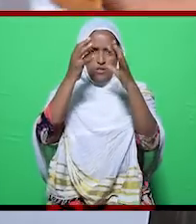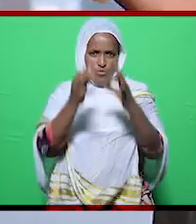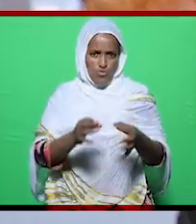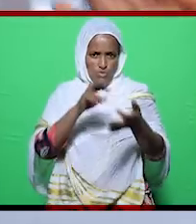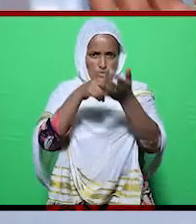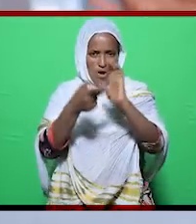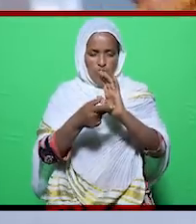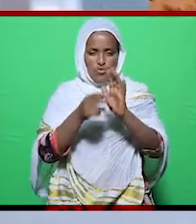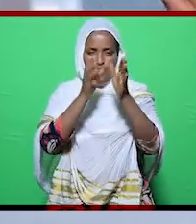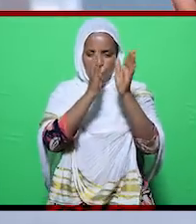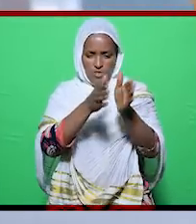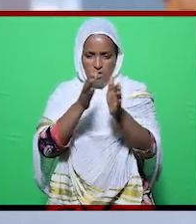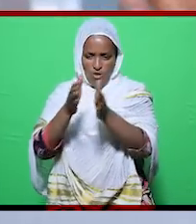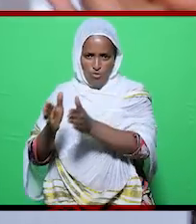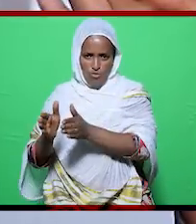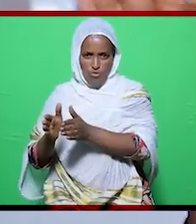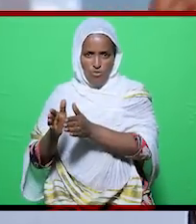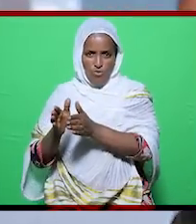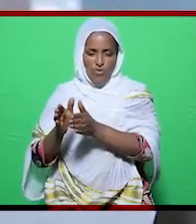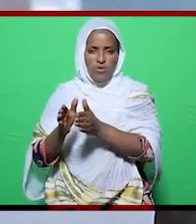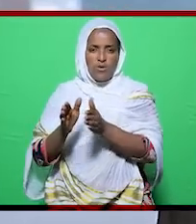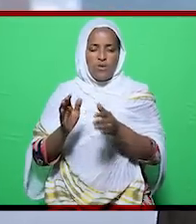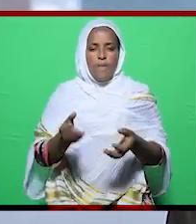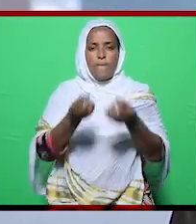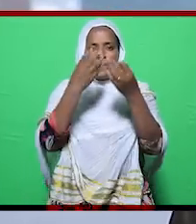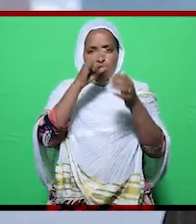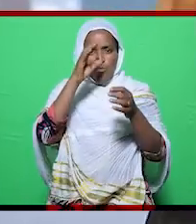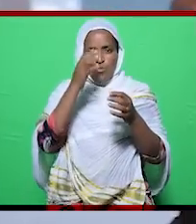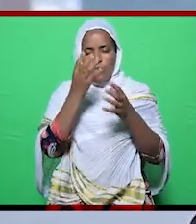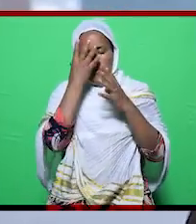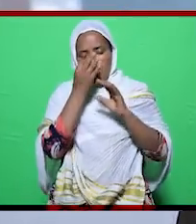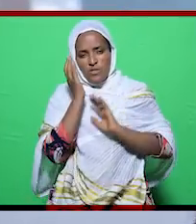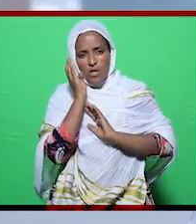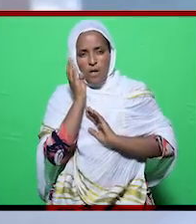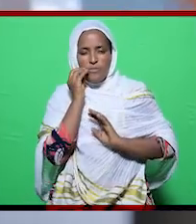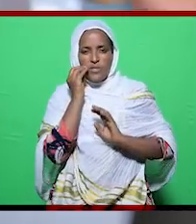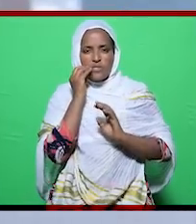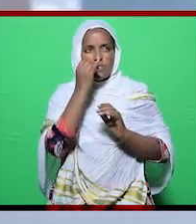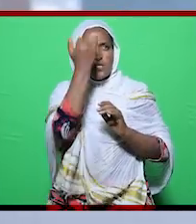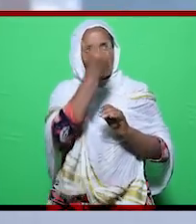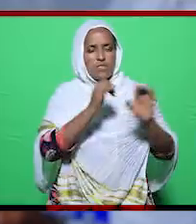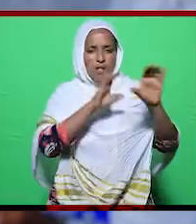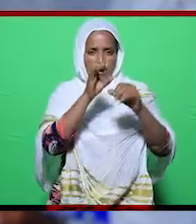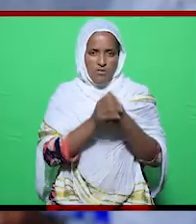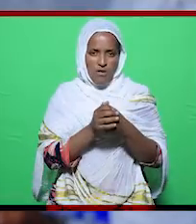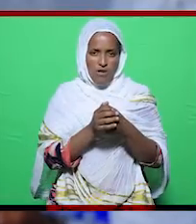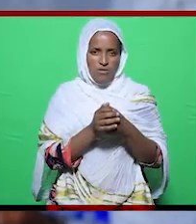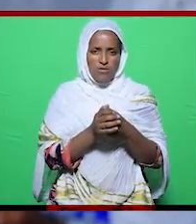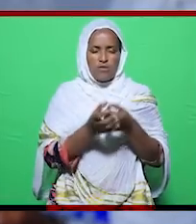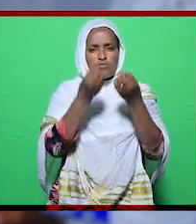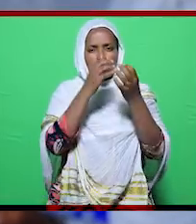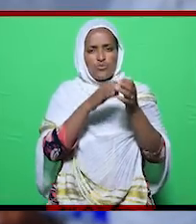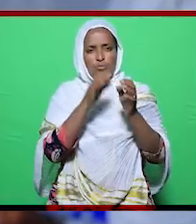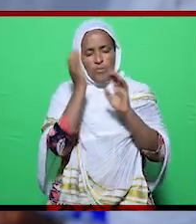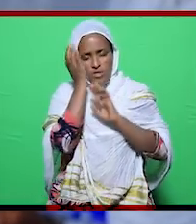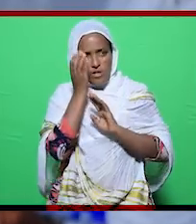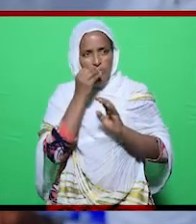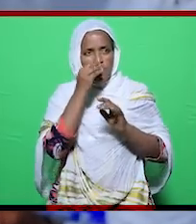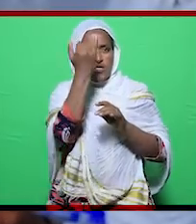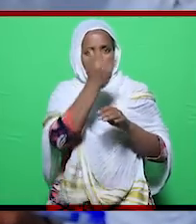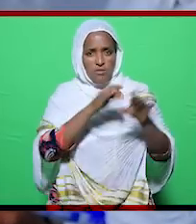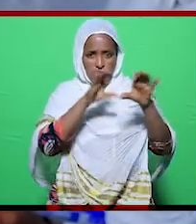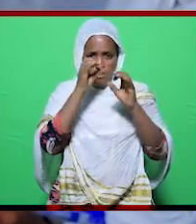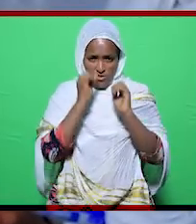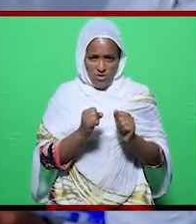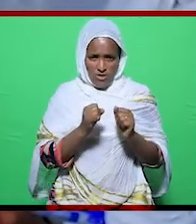ብሎ ቦታ ስላለ ብቻ እየመጣ ይሰካም አይገባም፣ እንደየማዕረጋቸው ይቀመጣሉ። ከተቀመጡ በኋላ ደግሞ ቦታ ተወስኖላቸዋል ማለት ነው።